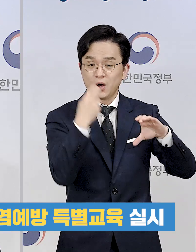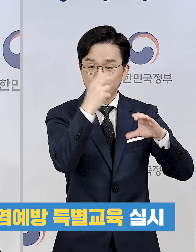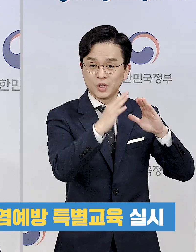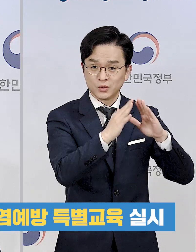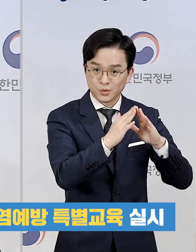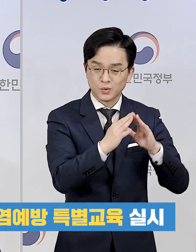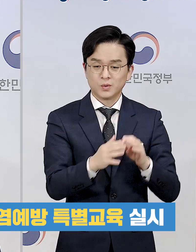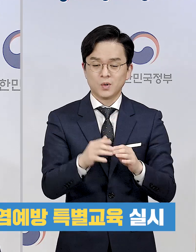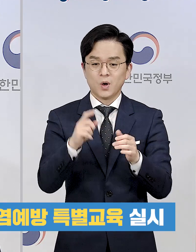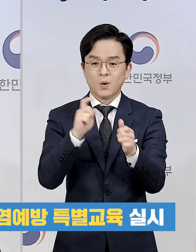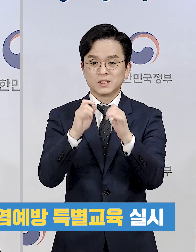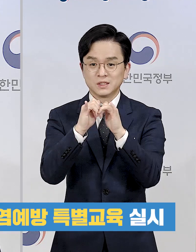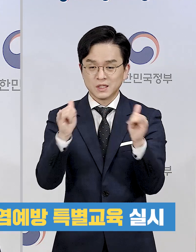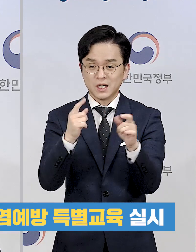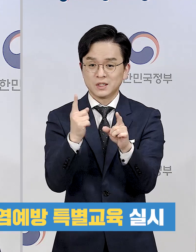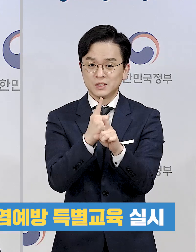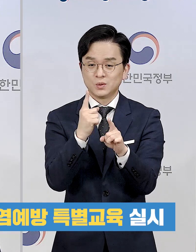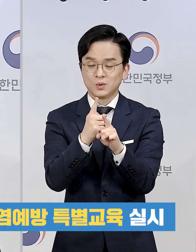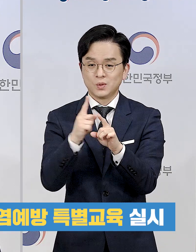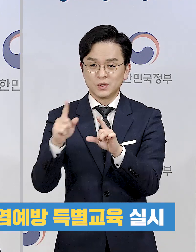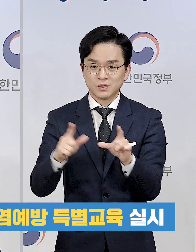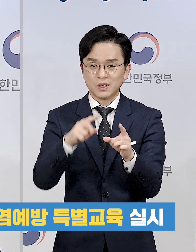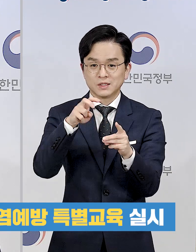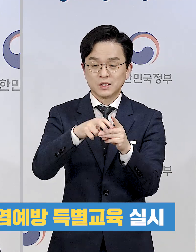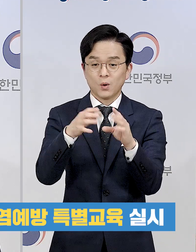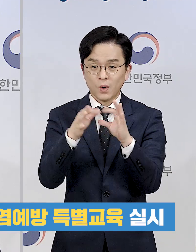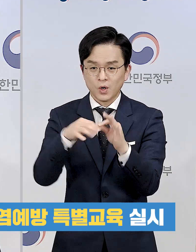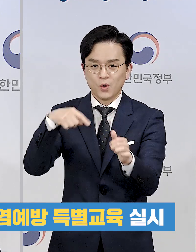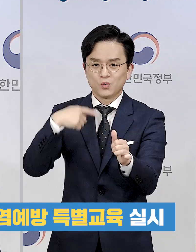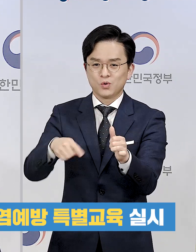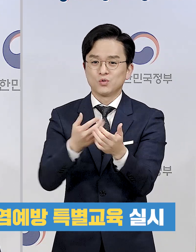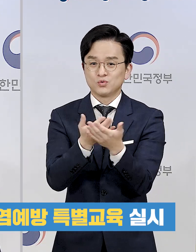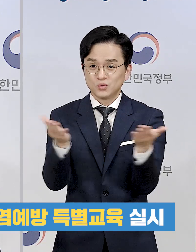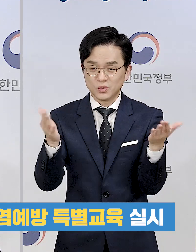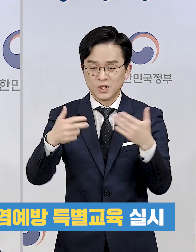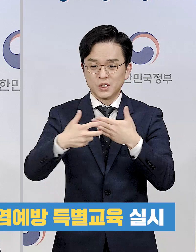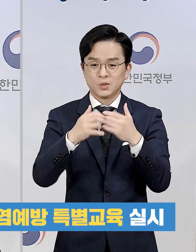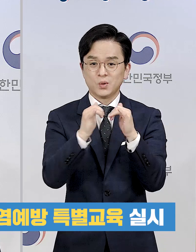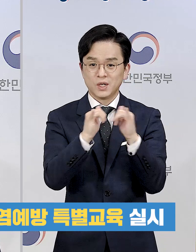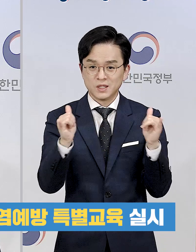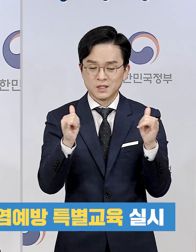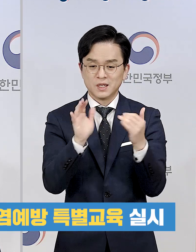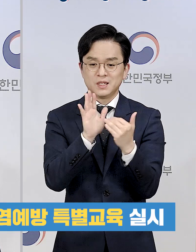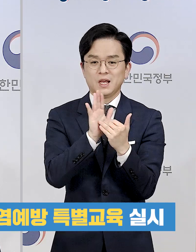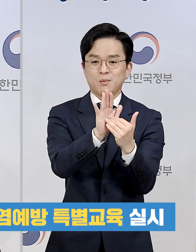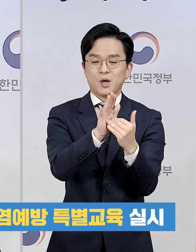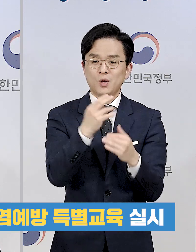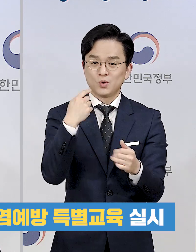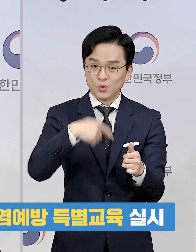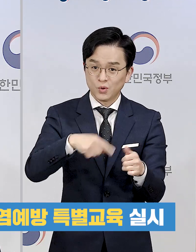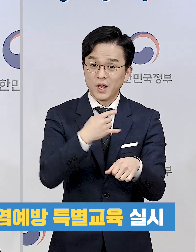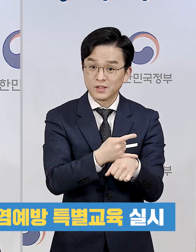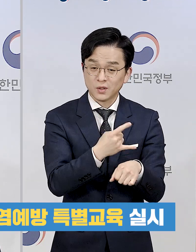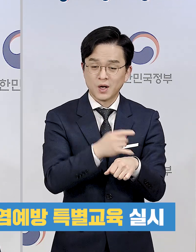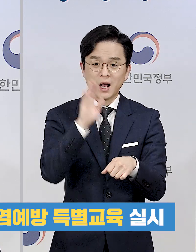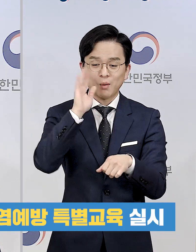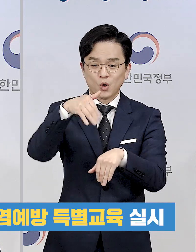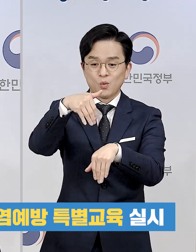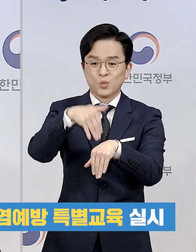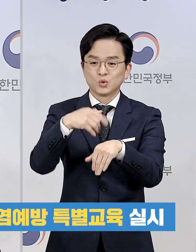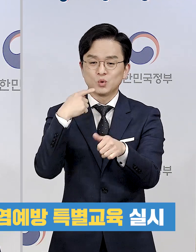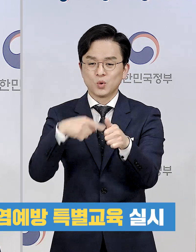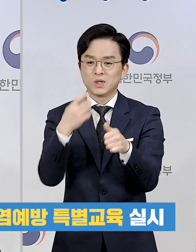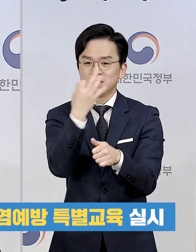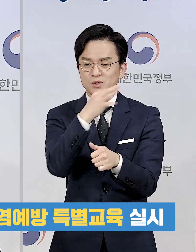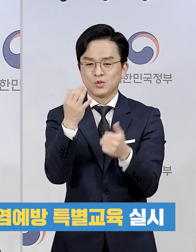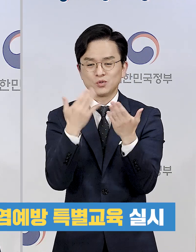더불어 선별진료소, 확진자 치료기관 대상의 감염 예방 특별교육을 실시하고 의료인 대상의 감염 예방 교육을